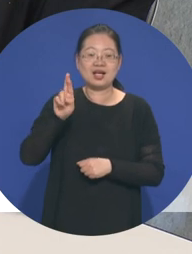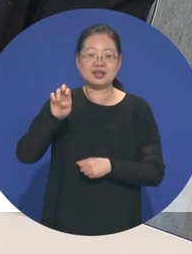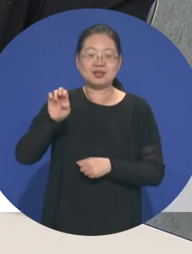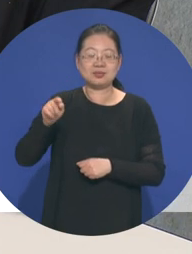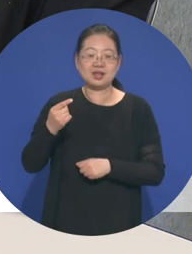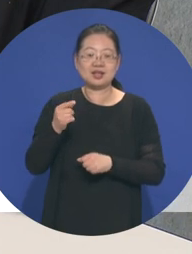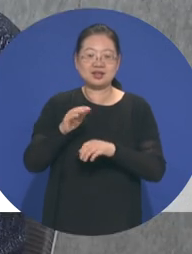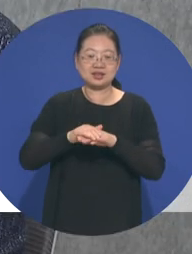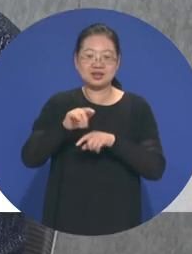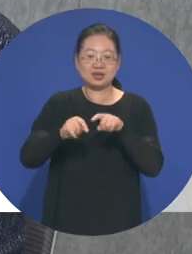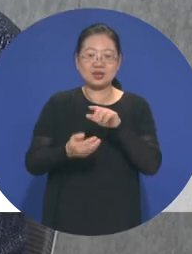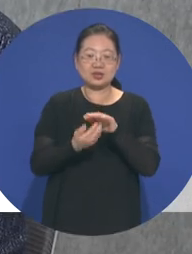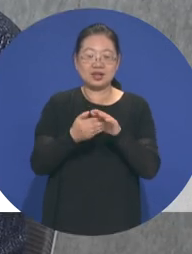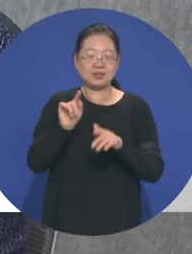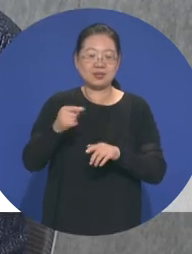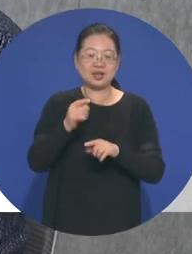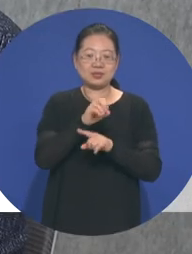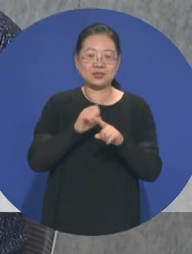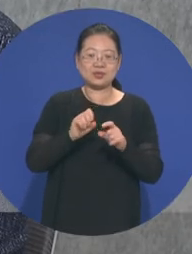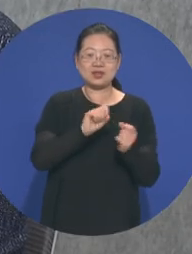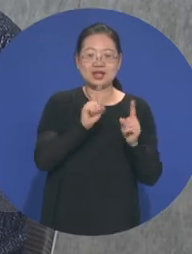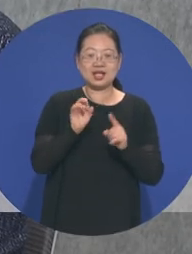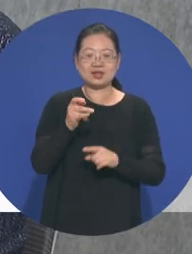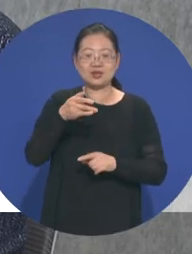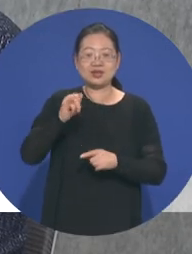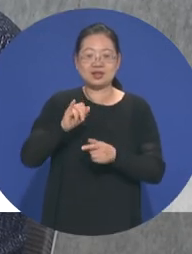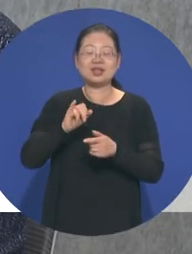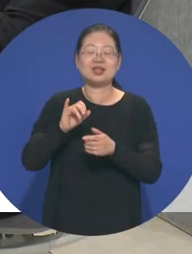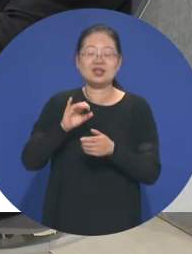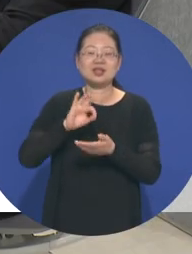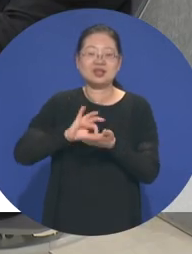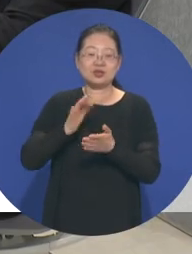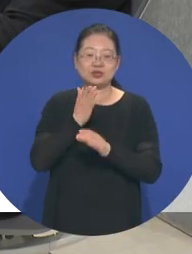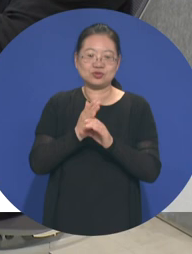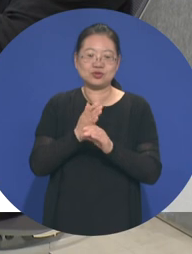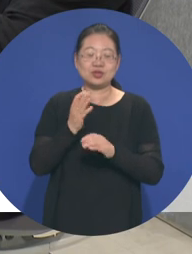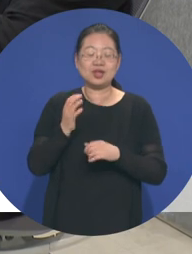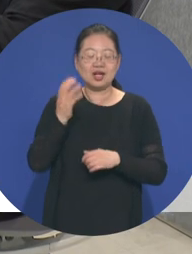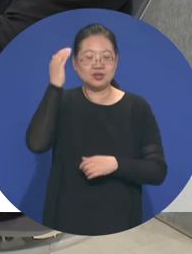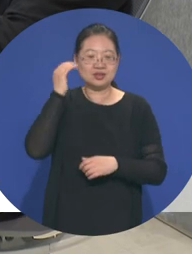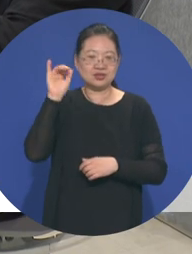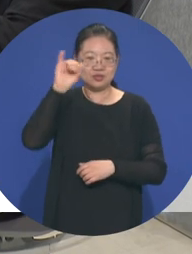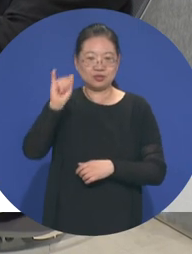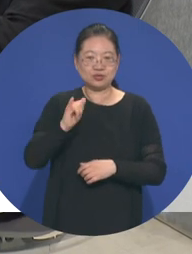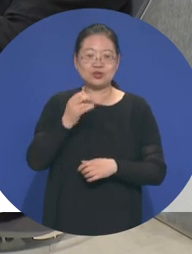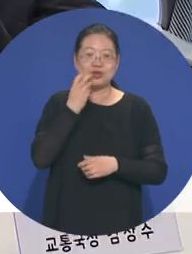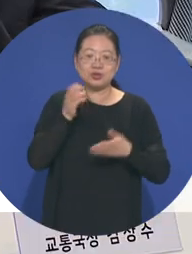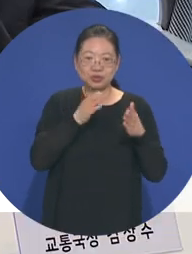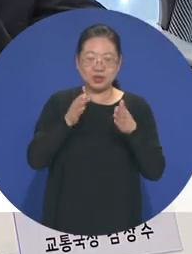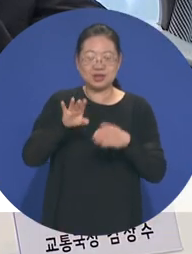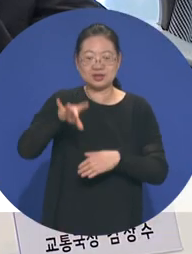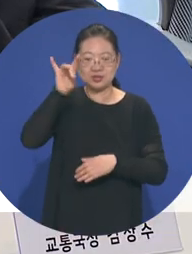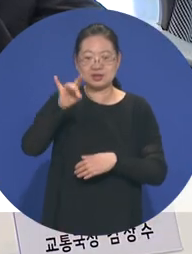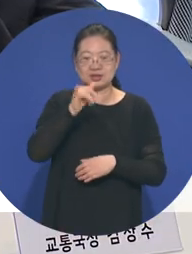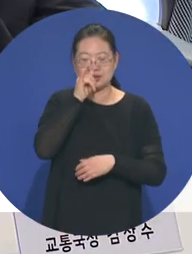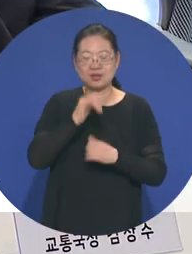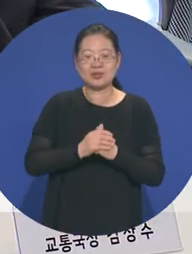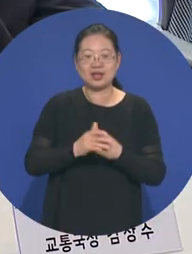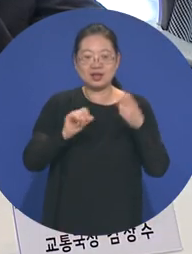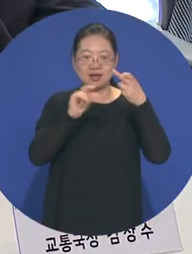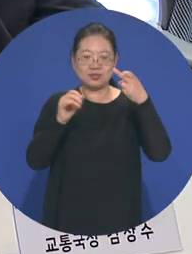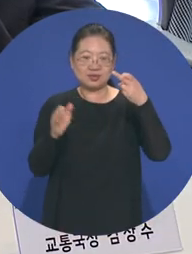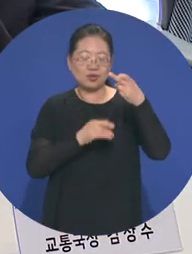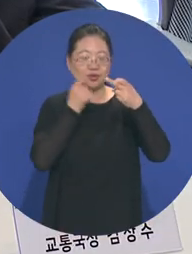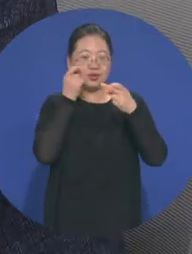위해 100% 재생에너지로 운행합니다. 이는 국내에선 경기도가 전국 최초입니다. 도는 올해